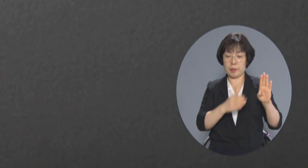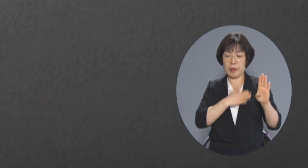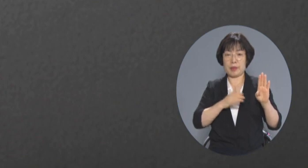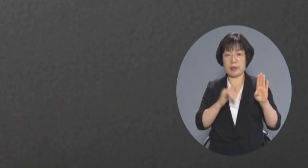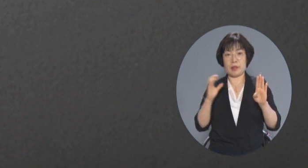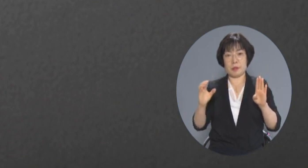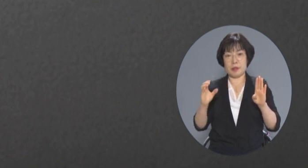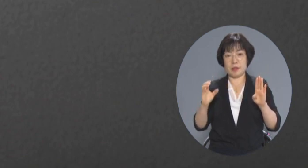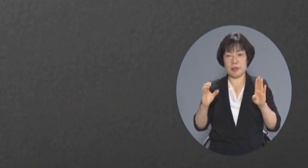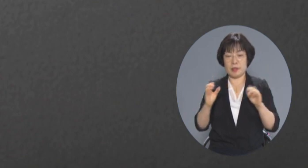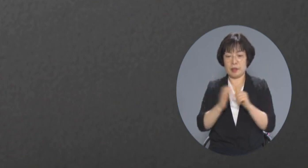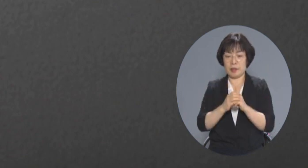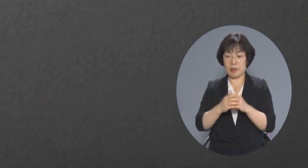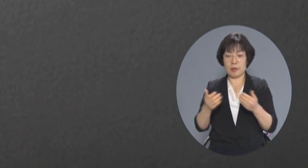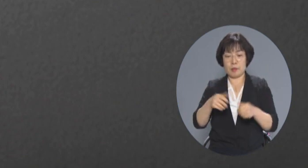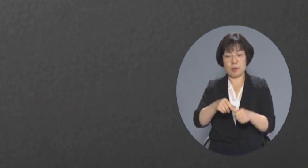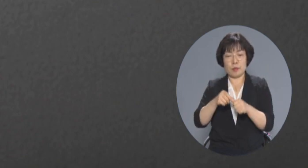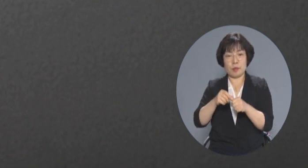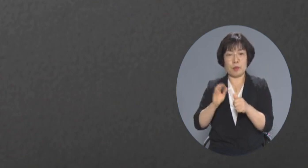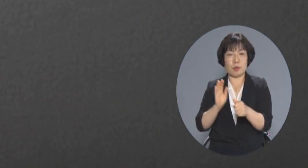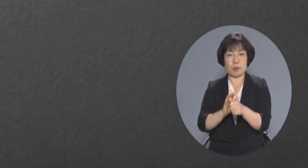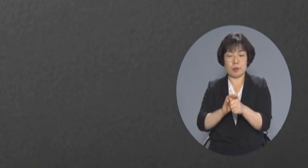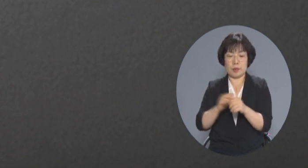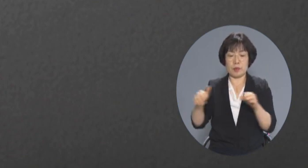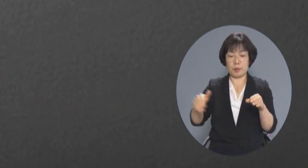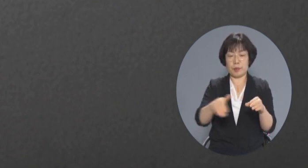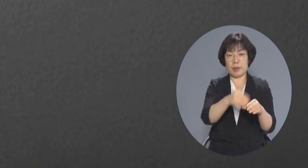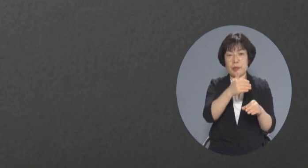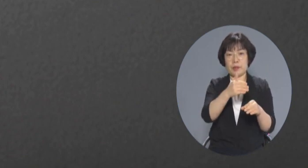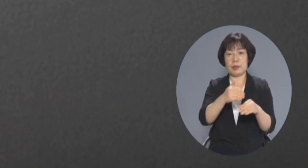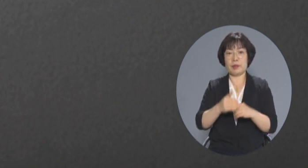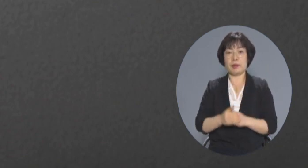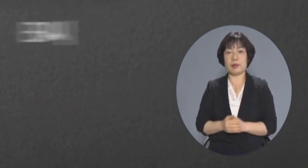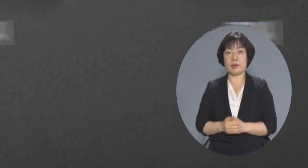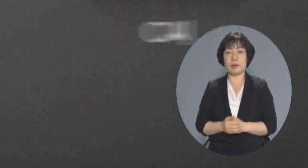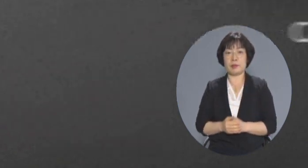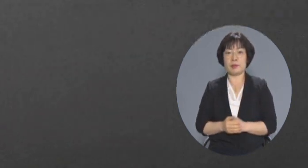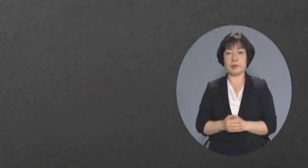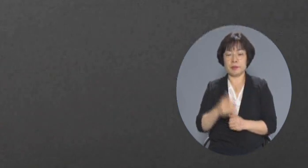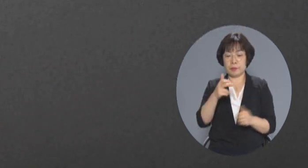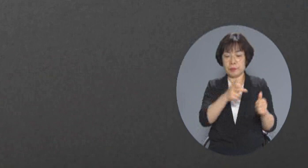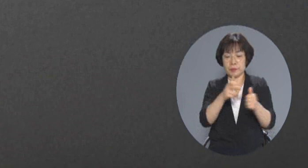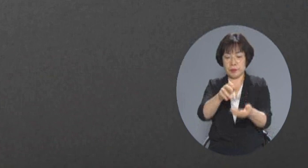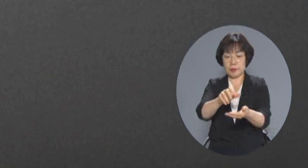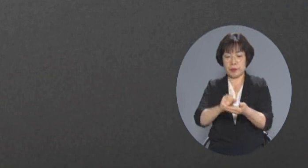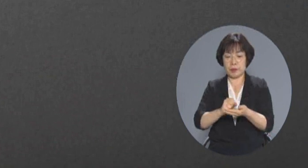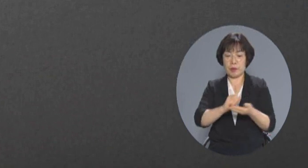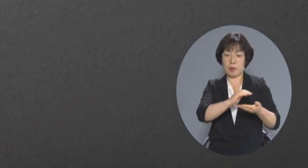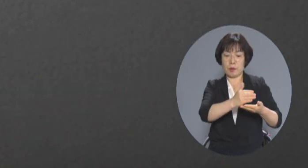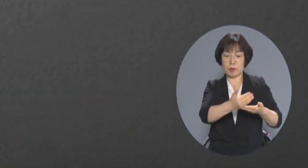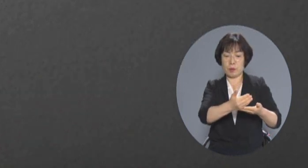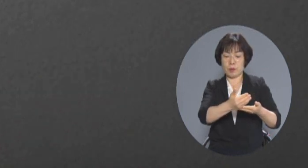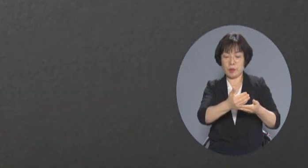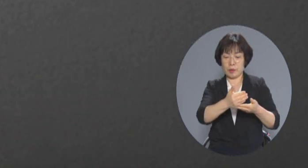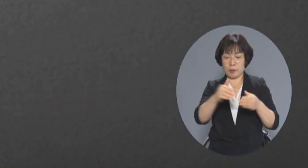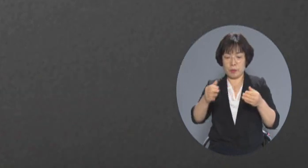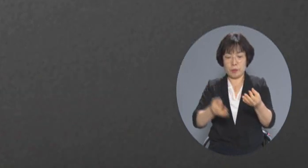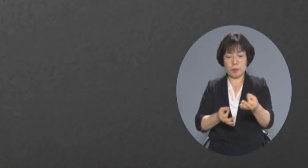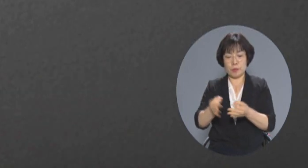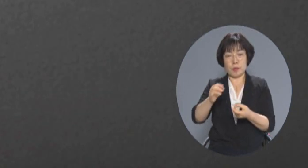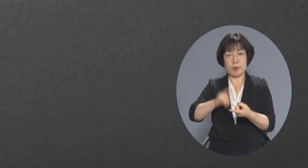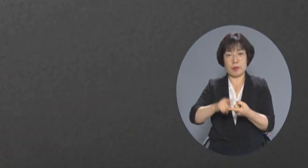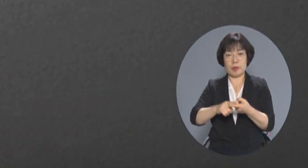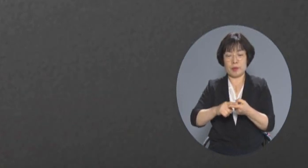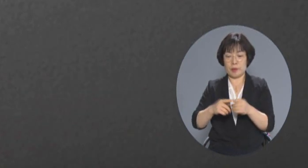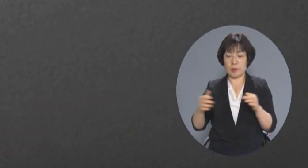지인인 C씨가 채용 청탁금으로 지불한 돈이라는 겁니다. 실제로 취재진이 입수한 B씨의 통장 거래 내용에는